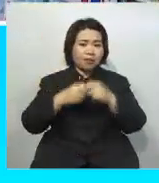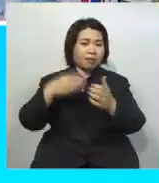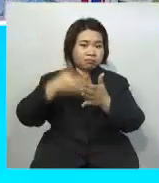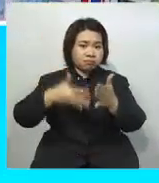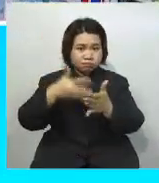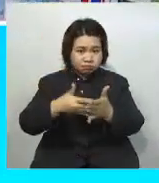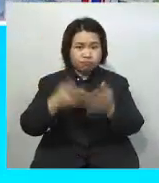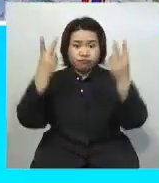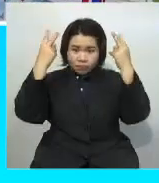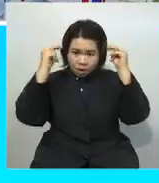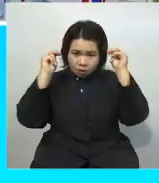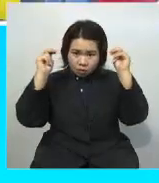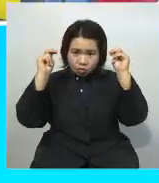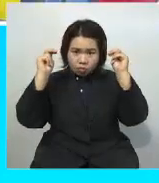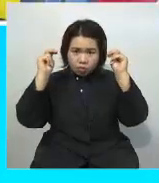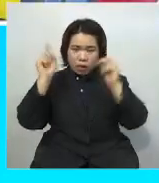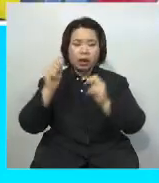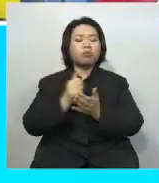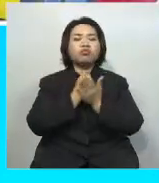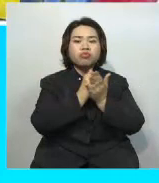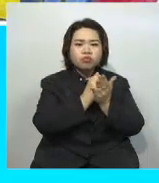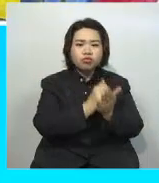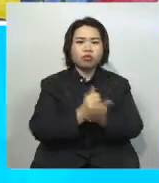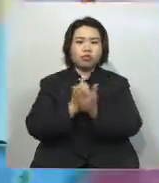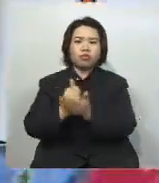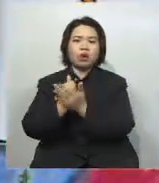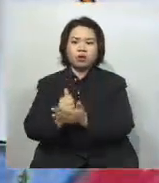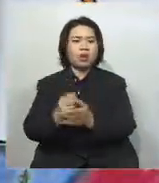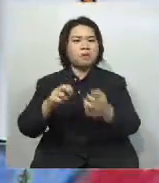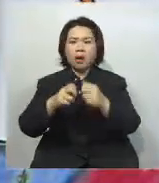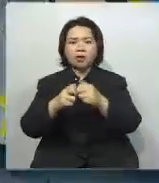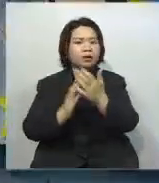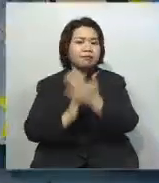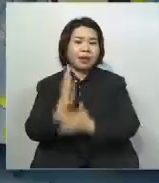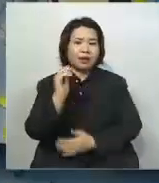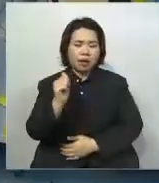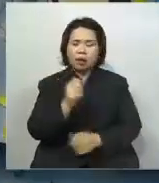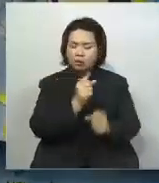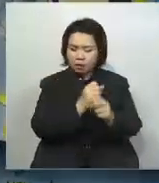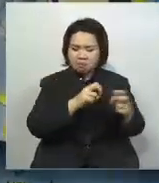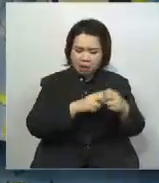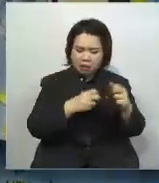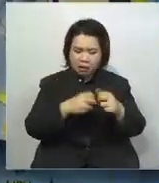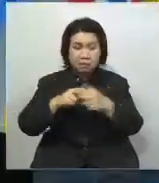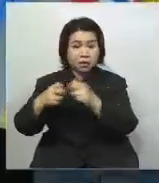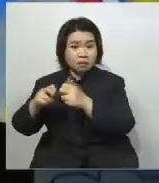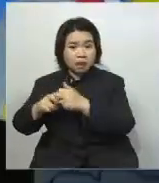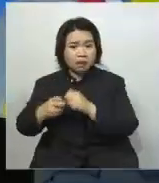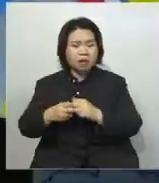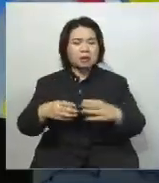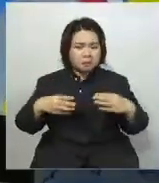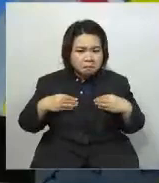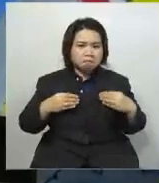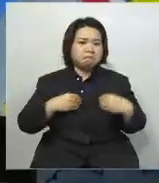หานายกตู่ช่วยนำพาไม่ฝ่าฝืนฝ่ากระแสน้ำเชี่ยวกรากยอ